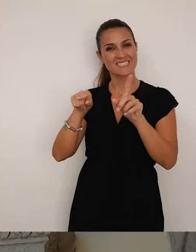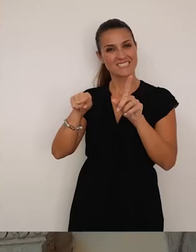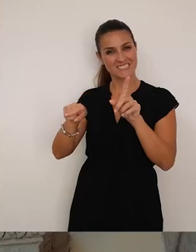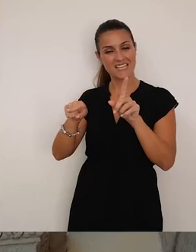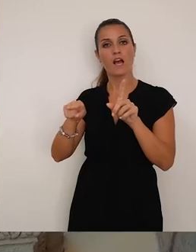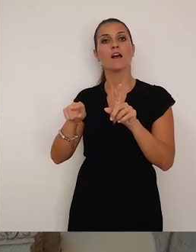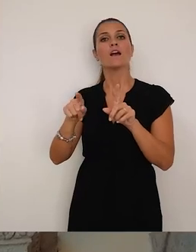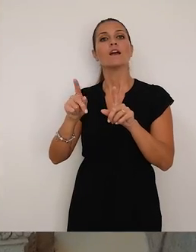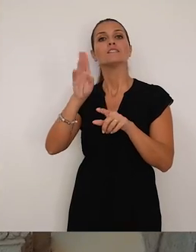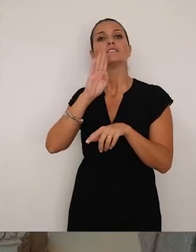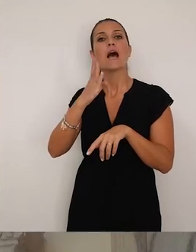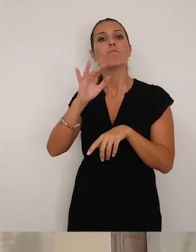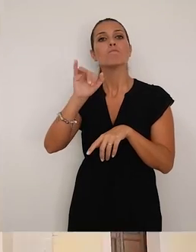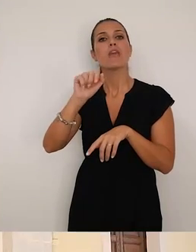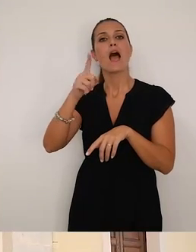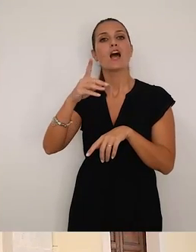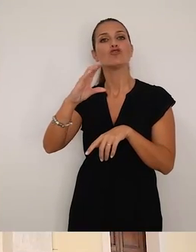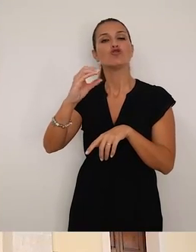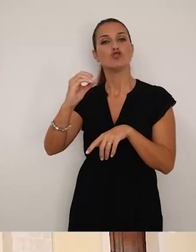San Biagio, protettore del paese.